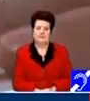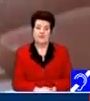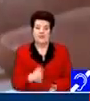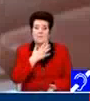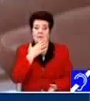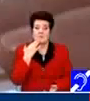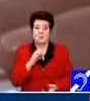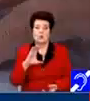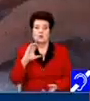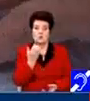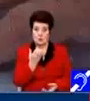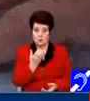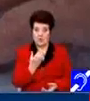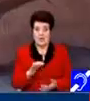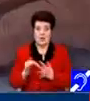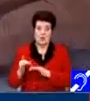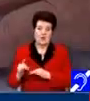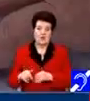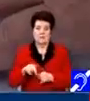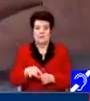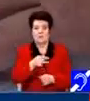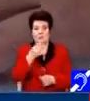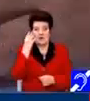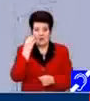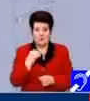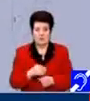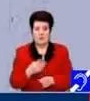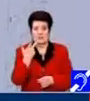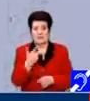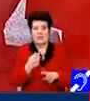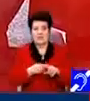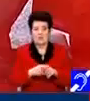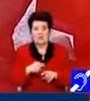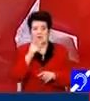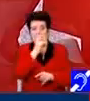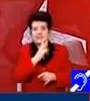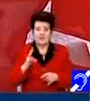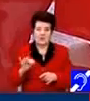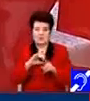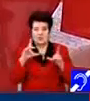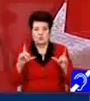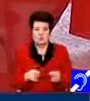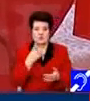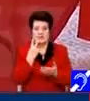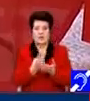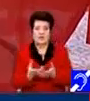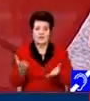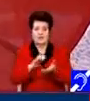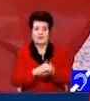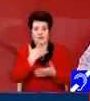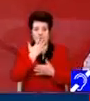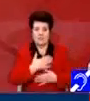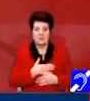Mai mult de 100 de localități urbane și rurale din Republica Moldova, plus 3 raioane, o biserică și o școală, și-au arătat adeziunea față de